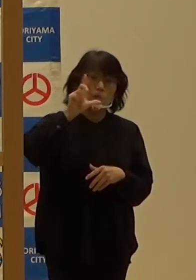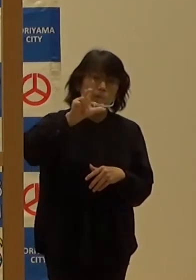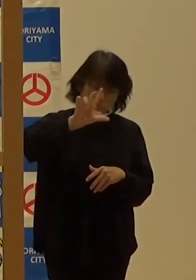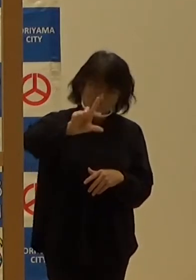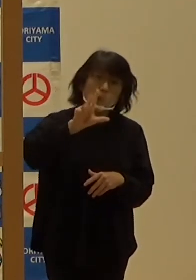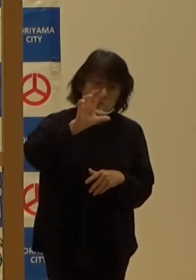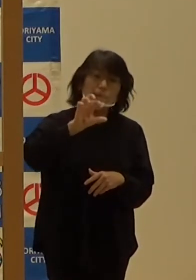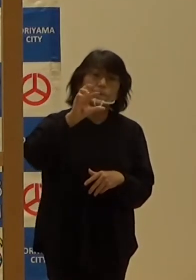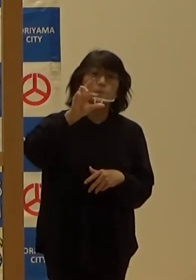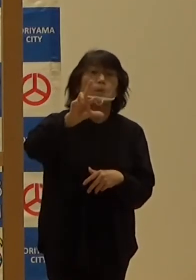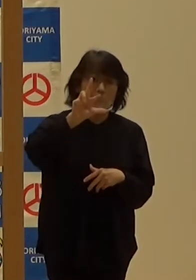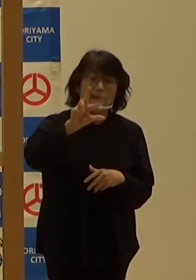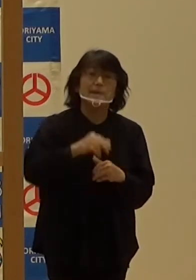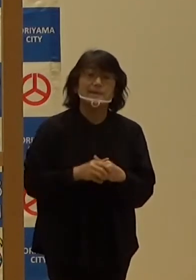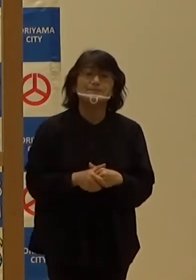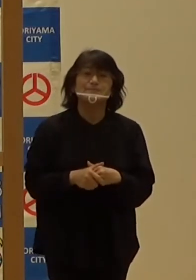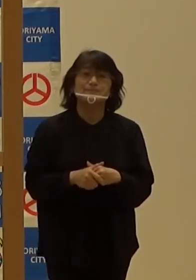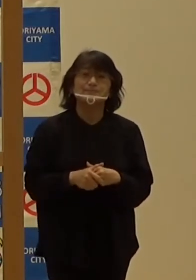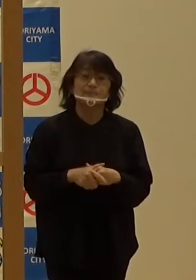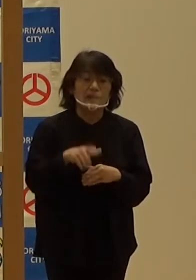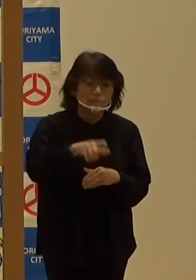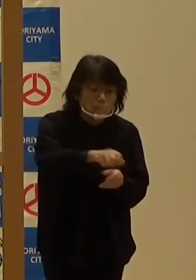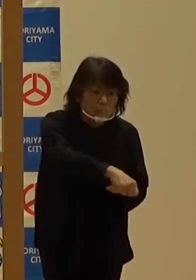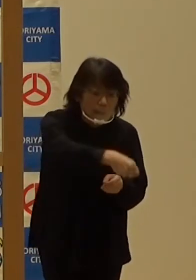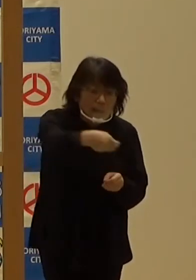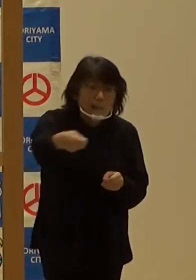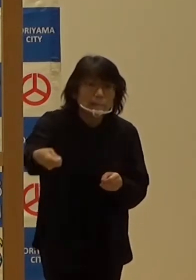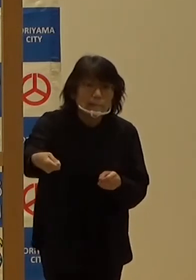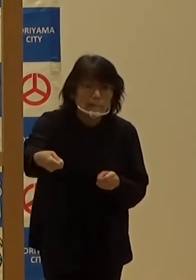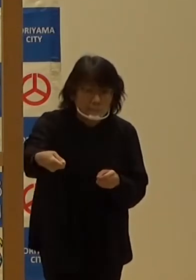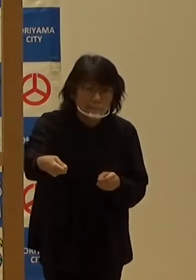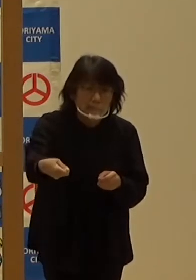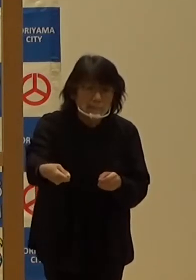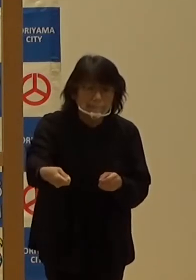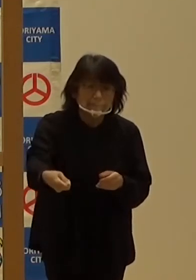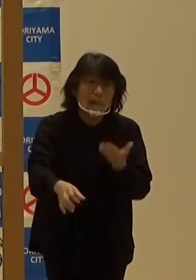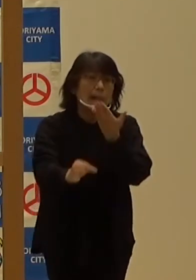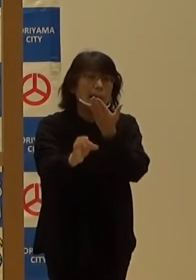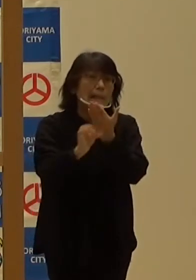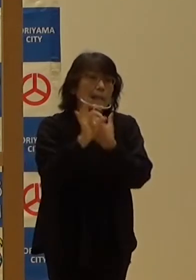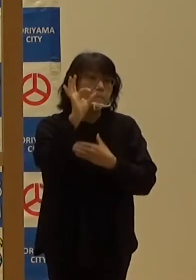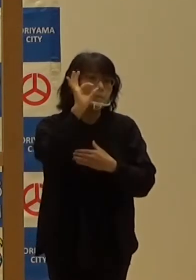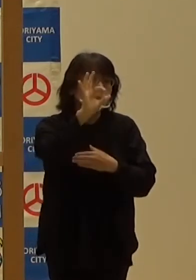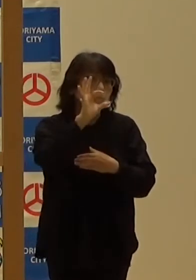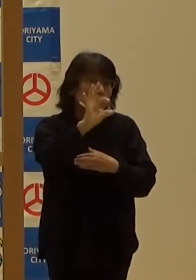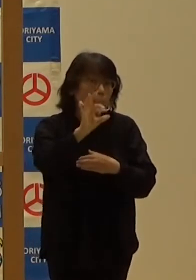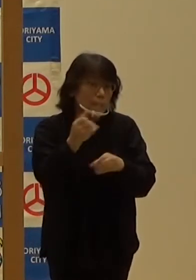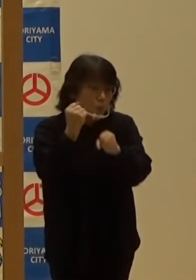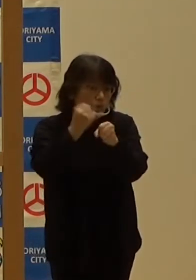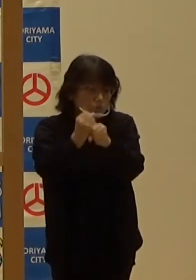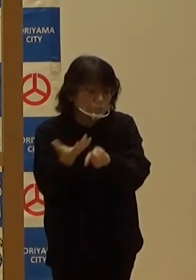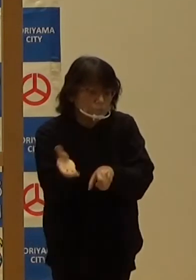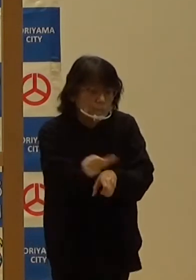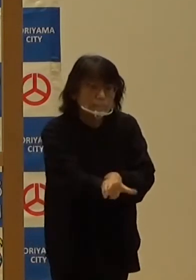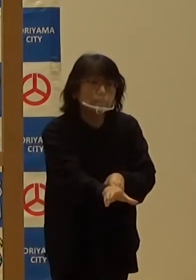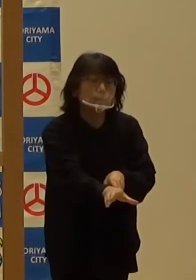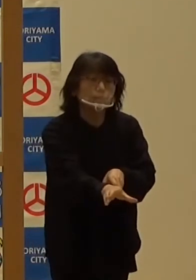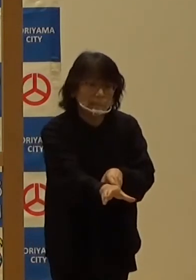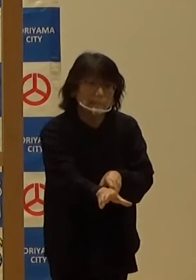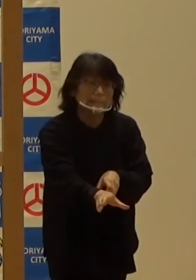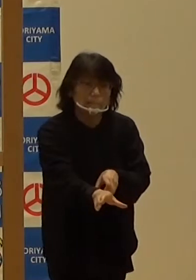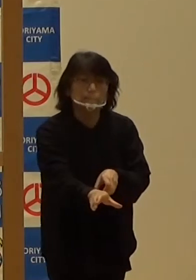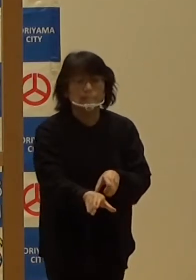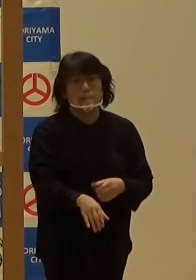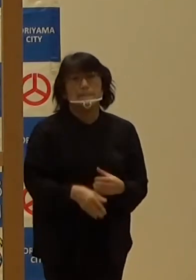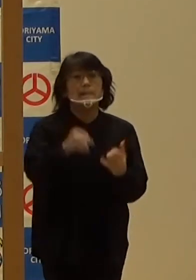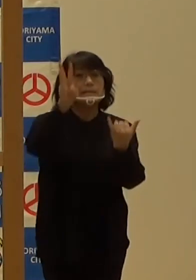ども、そこを開けることで仮設トイレをつけてマンホールにトイレが流せるというのもちょっといろいろ考えておりいうところで